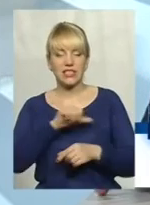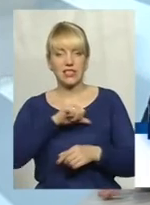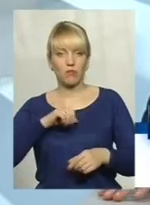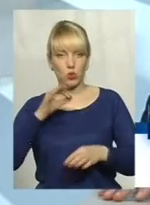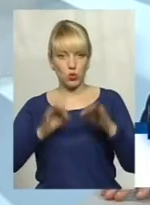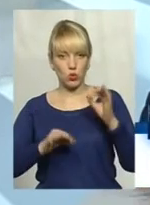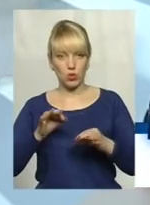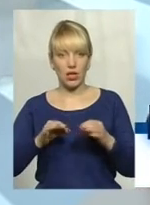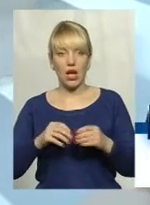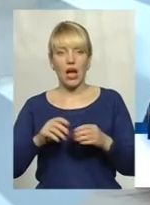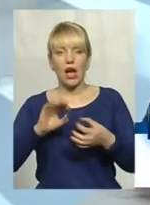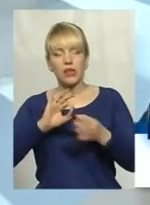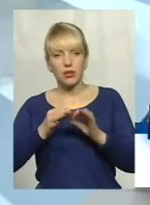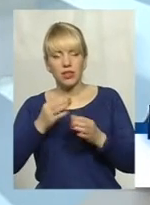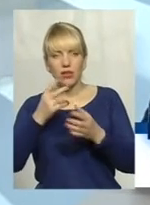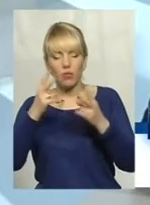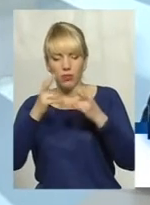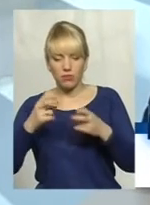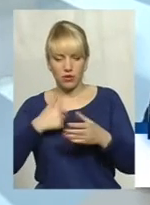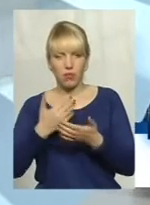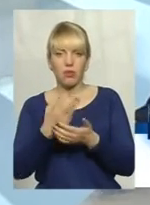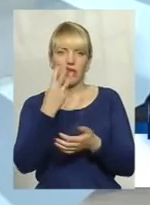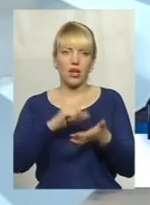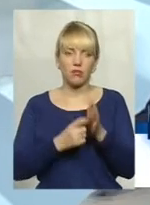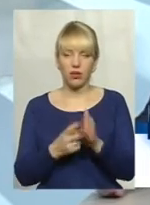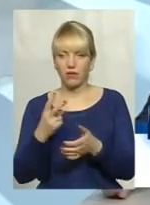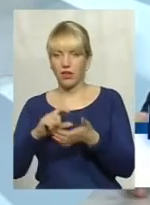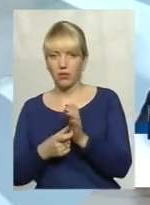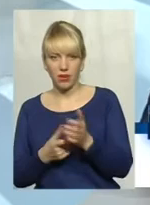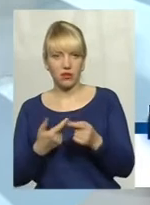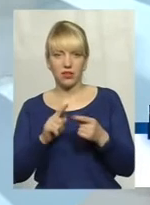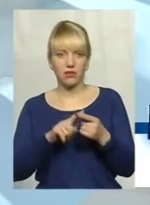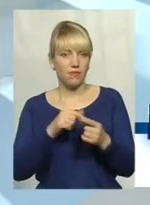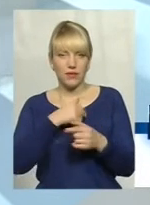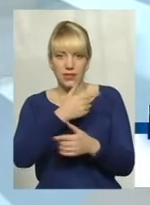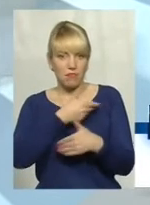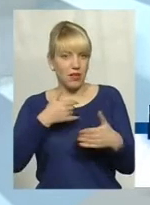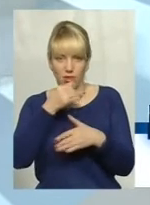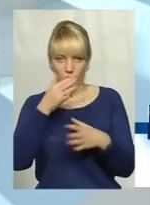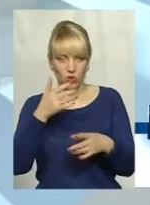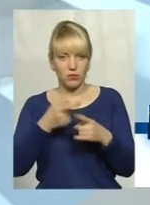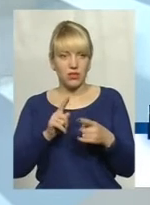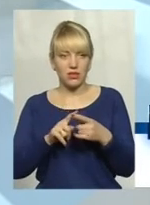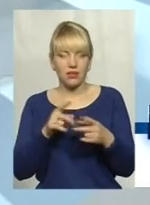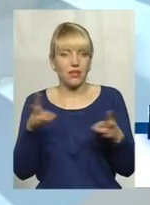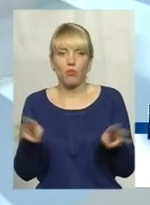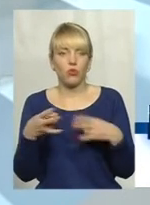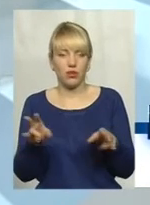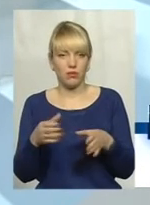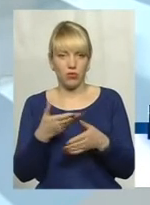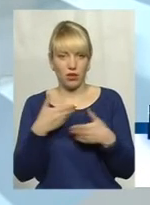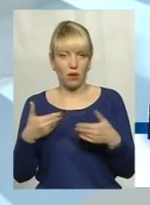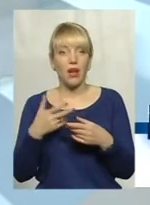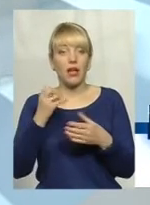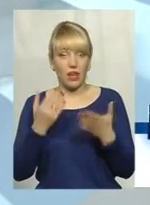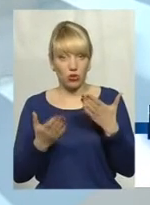приміщення трикімнатне чи двокімнатне, ну, тобто ми не можемо, це буде регламент в кілька томів. І, ну, і воно і не потрібно.